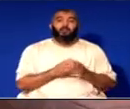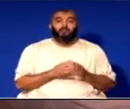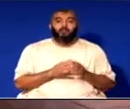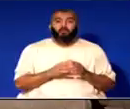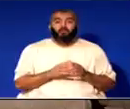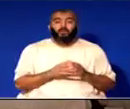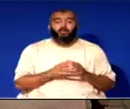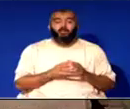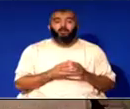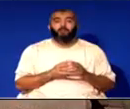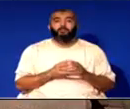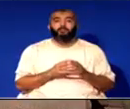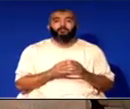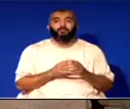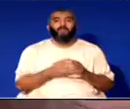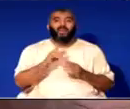كاينين وانا ولدي مات كذا.